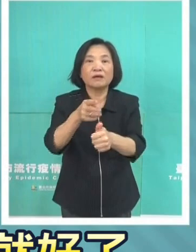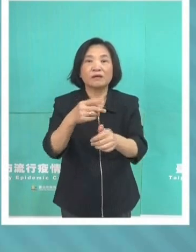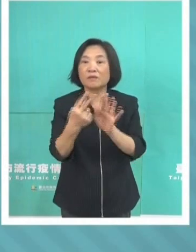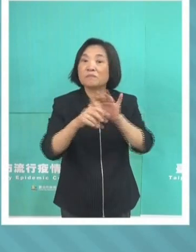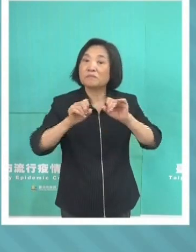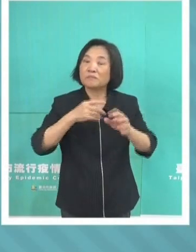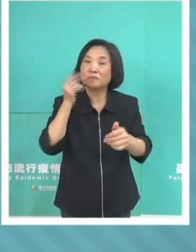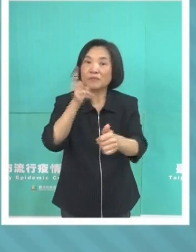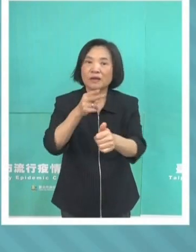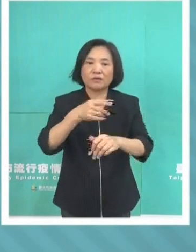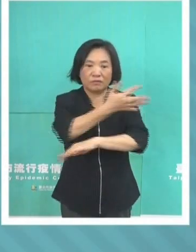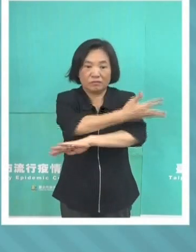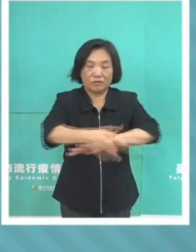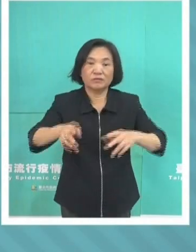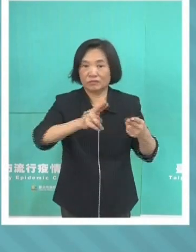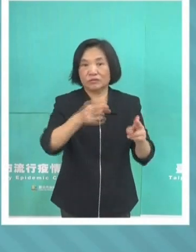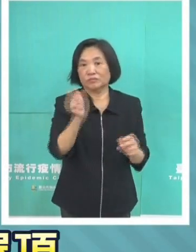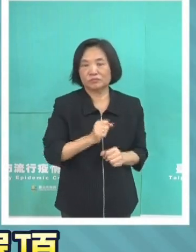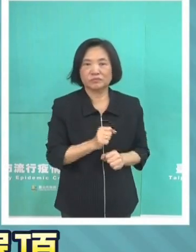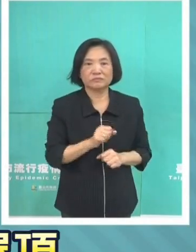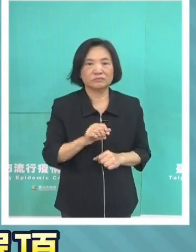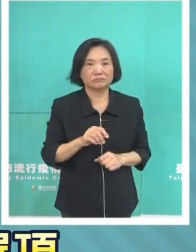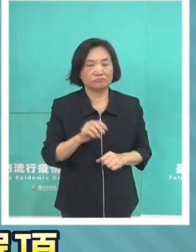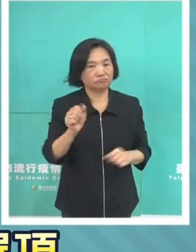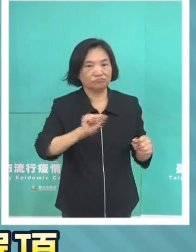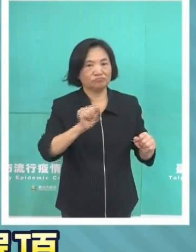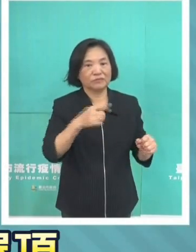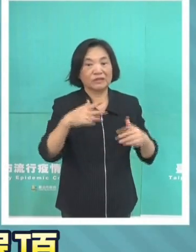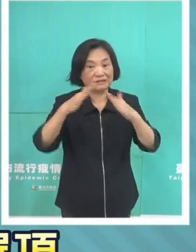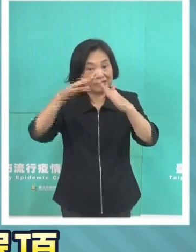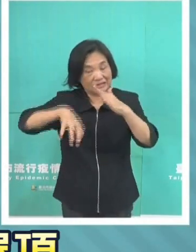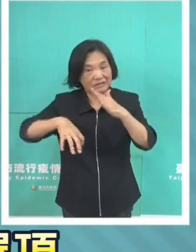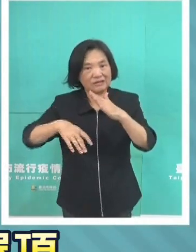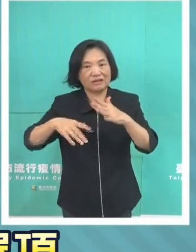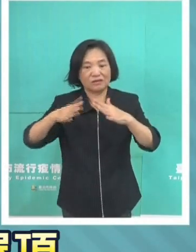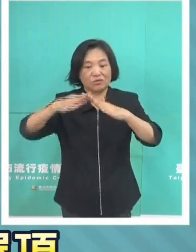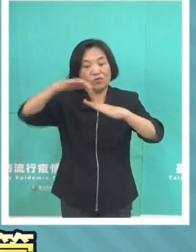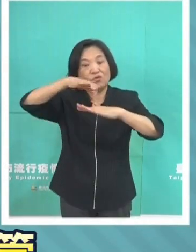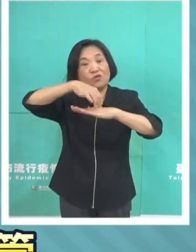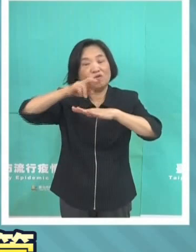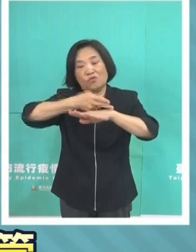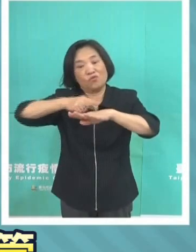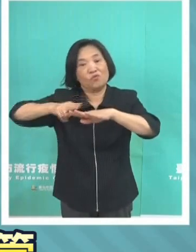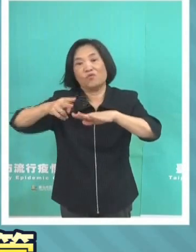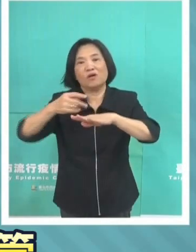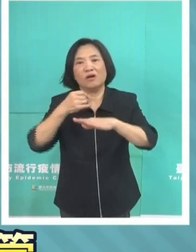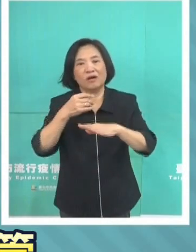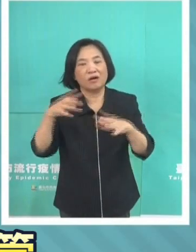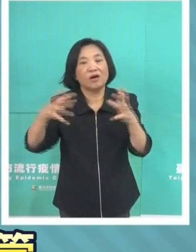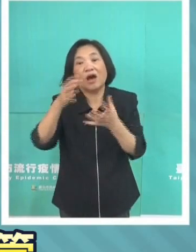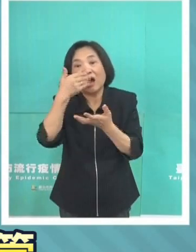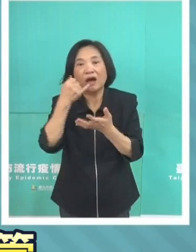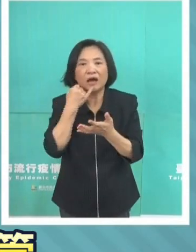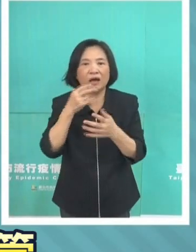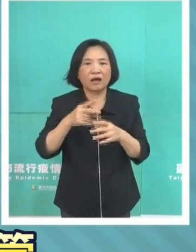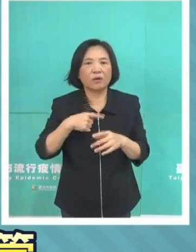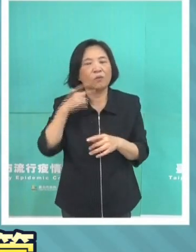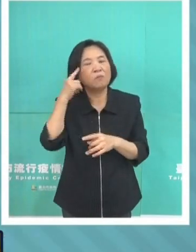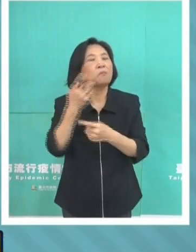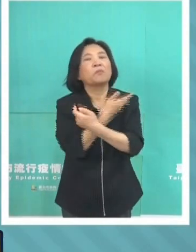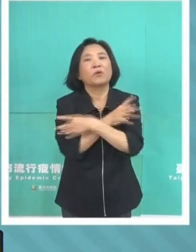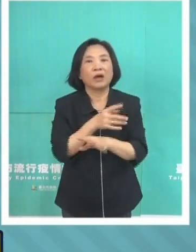就好了。我们河滨哦不能烤肉，但是如果你在自己家里屋顶哦亲族这个聚餐，你这样烤肉我不